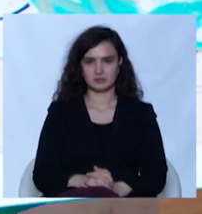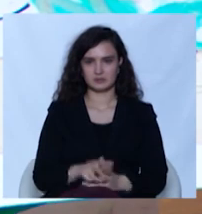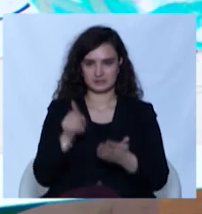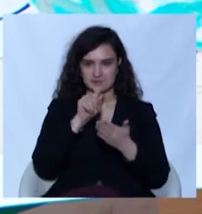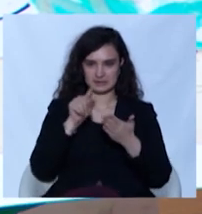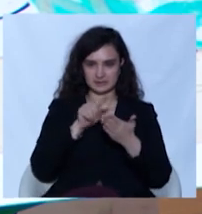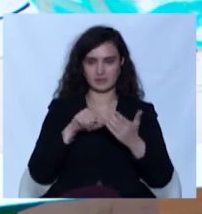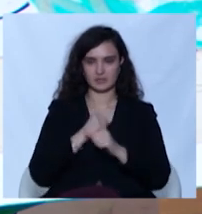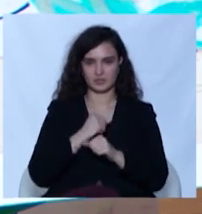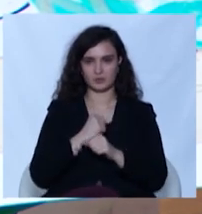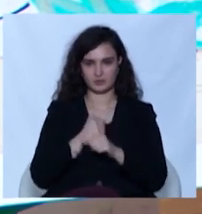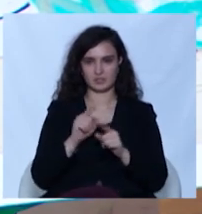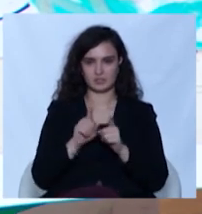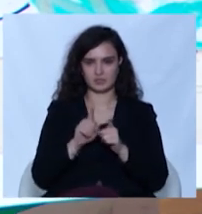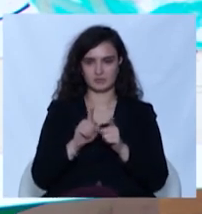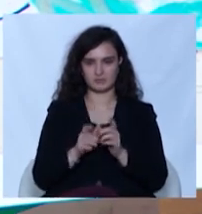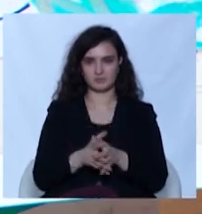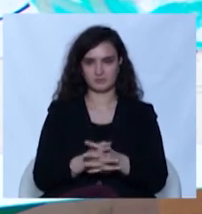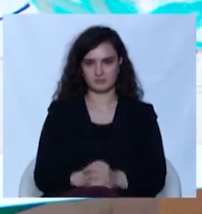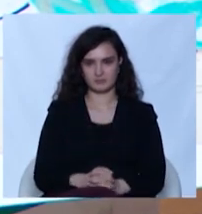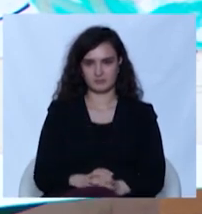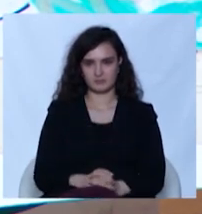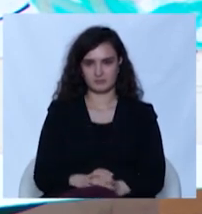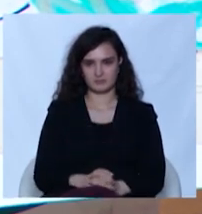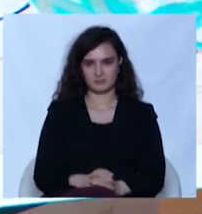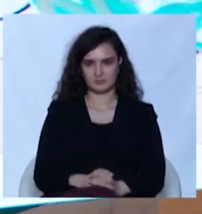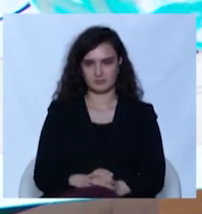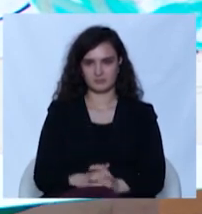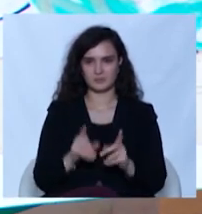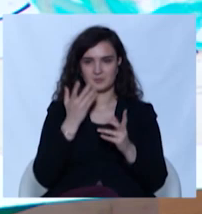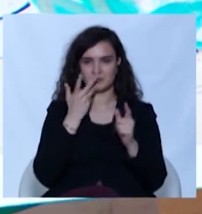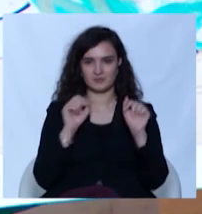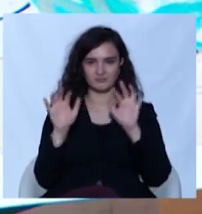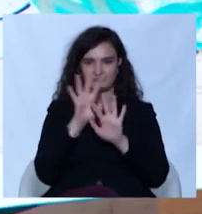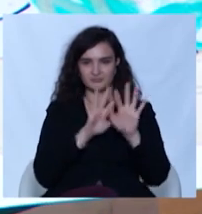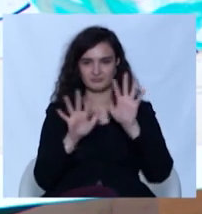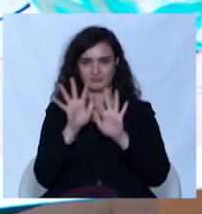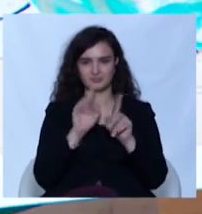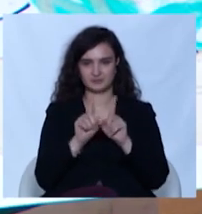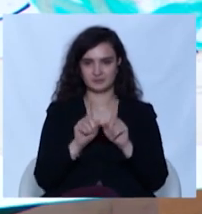აქაც გავაკეთოთ ესეთი ცოტა აბსტრაქტული.